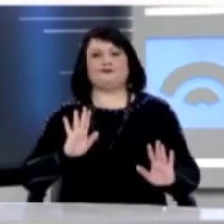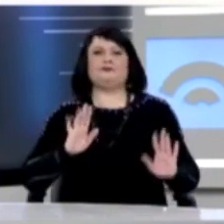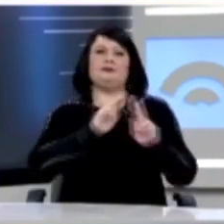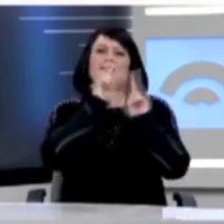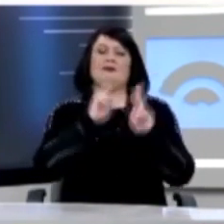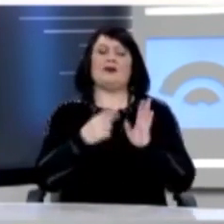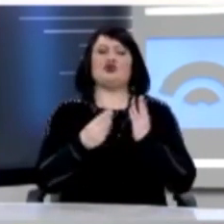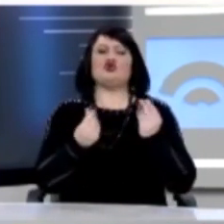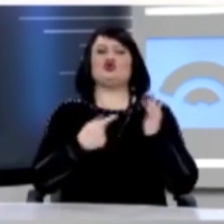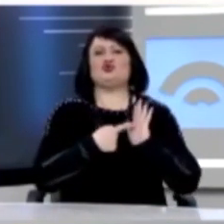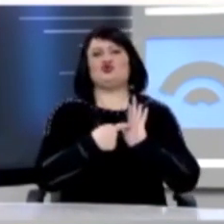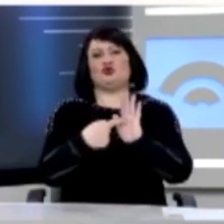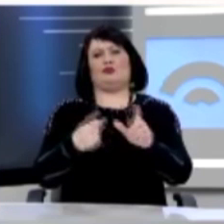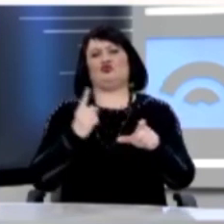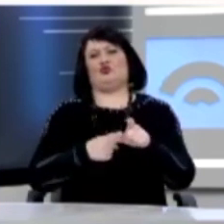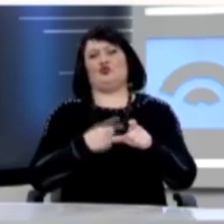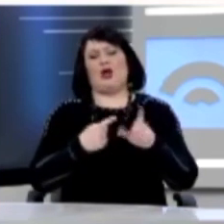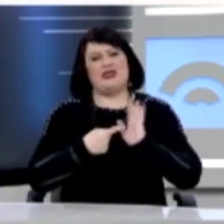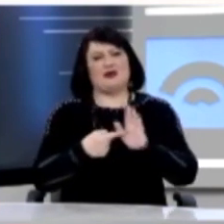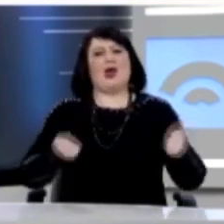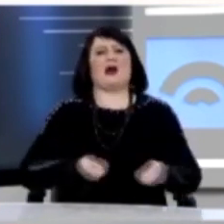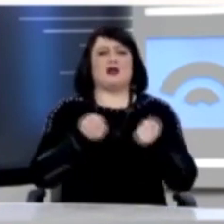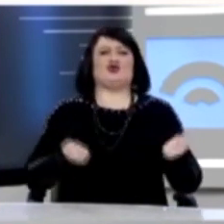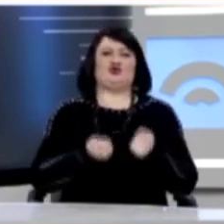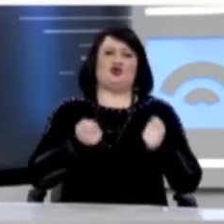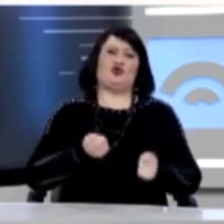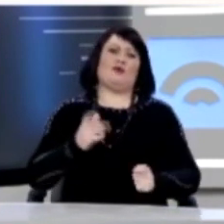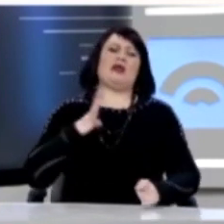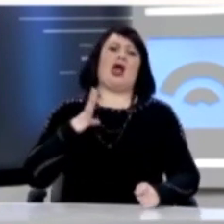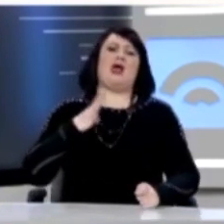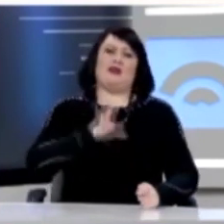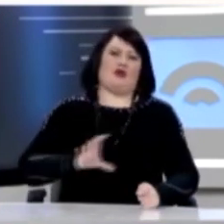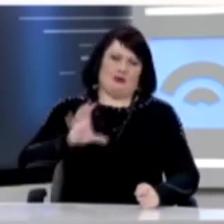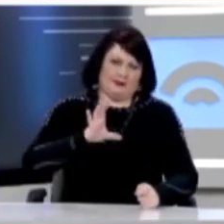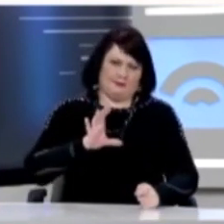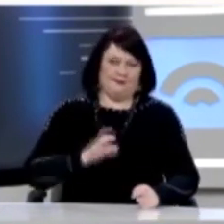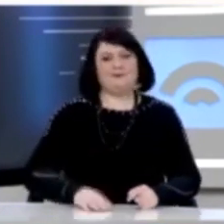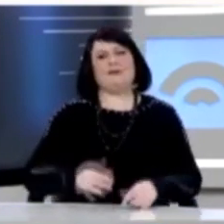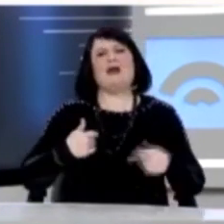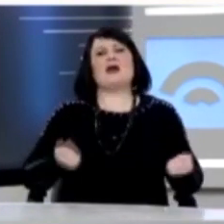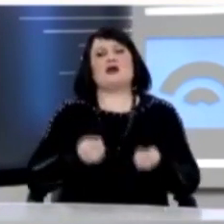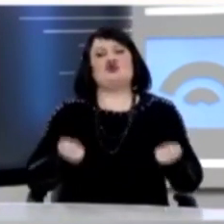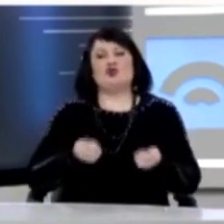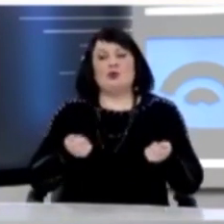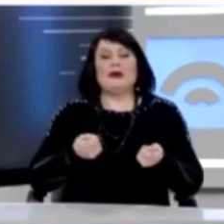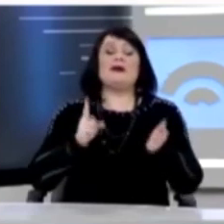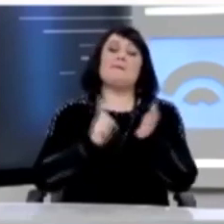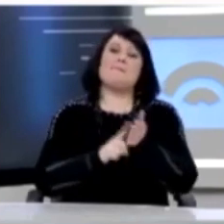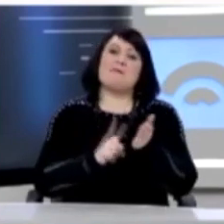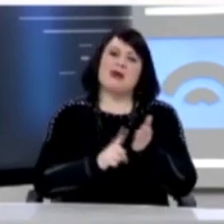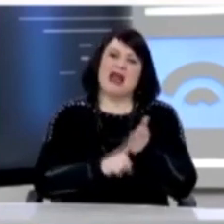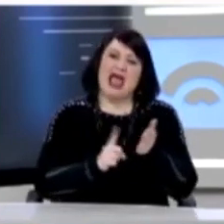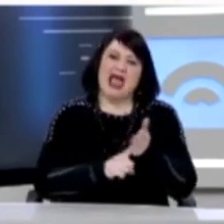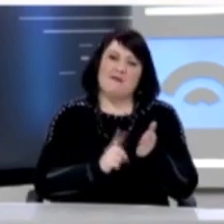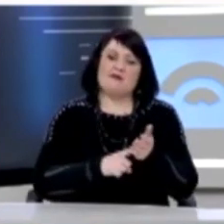διεθνιστική στάση των κομμουνιστών, των εργαζομένων, των λαών της περιοχής. Οι εργαζόμενοι πρέπει να